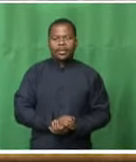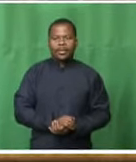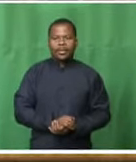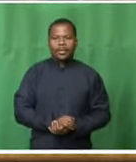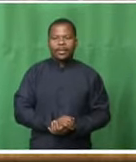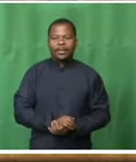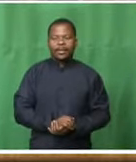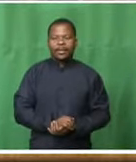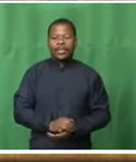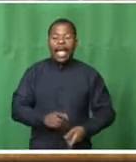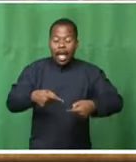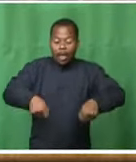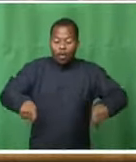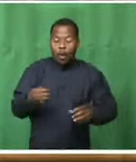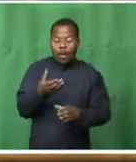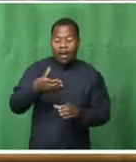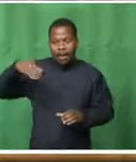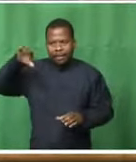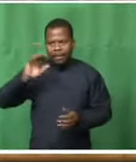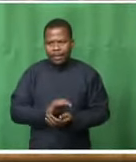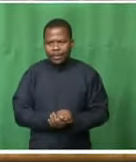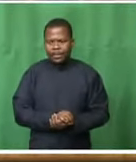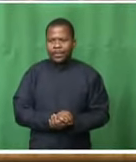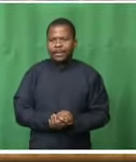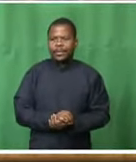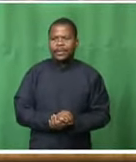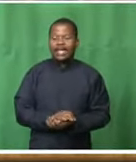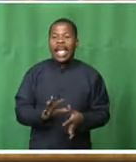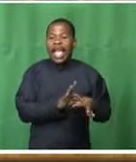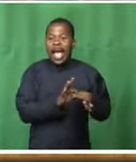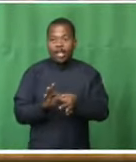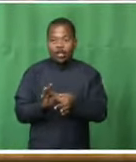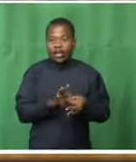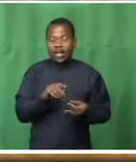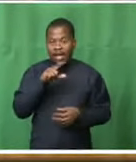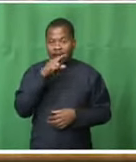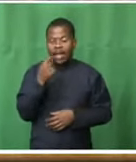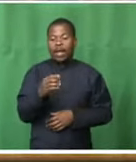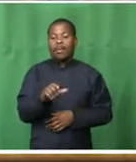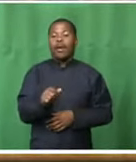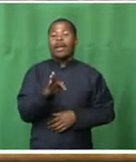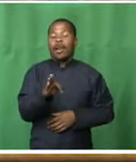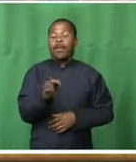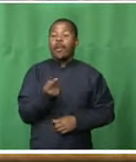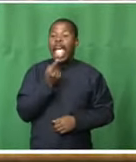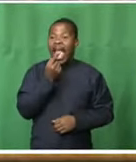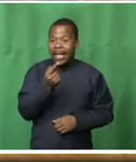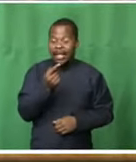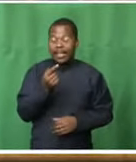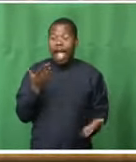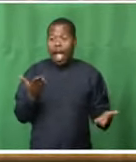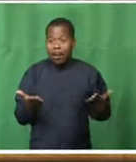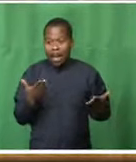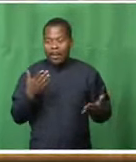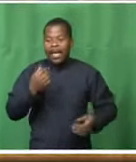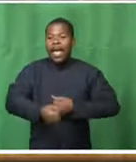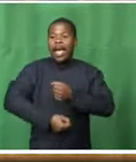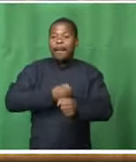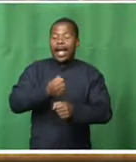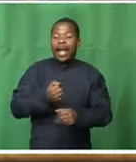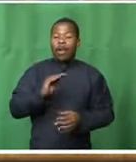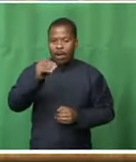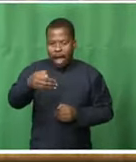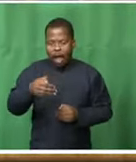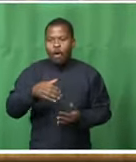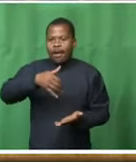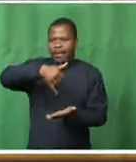Inhlangano lengamele ukudlalisa umdlalo webhola evekatini le-Africa i-CAF seyivetile ukuthi kungenteka imidlalo ye-Africa Cup of